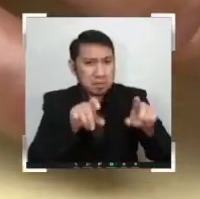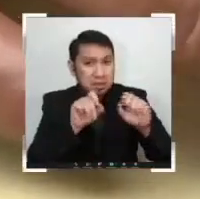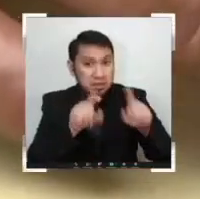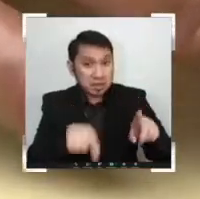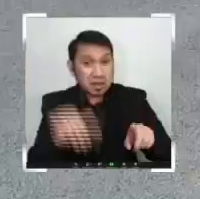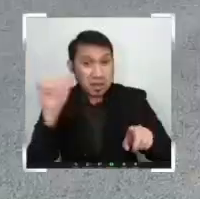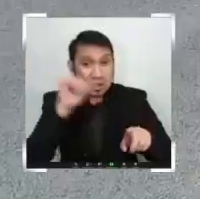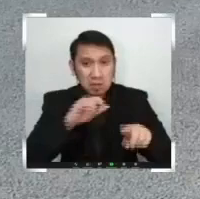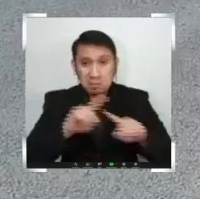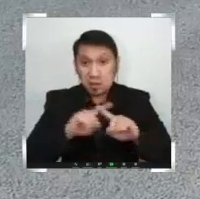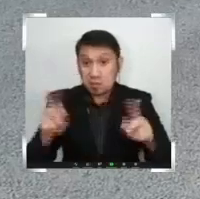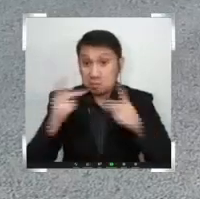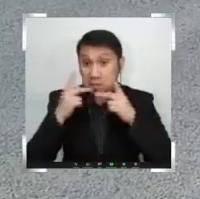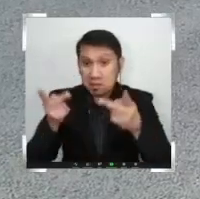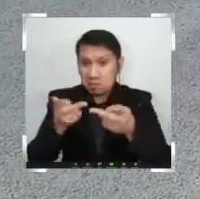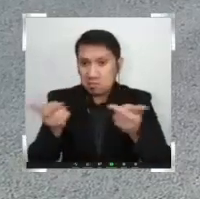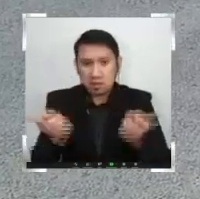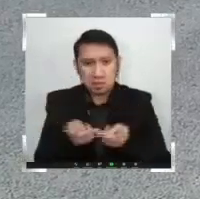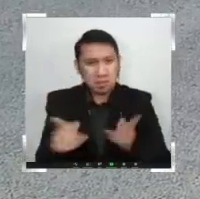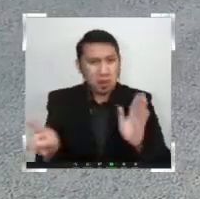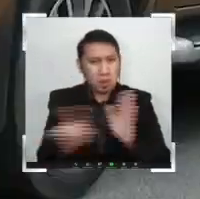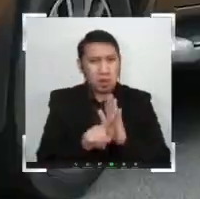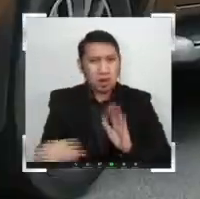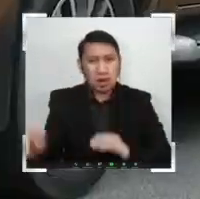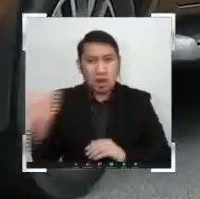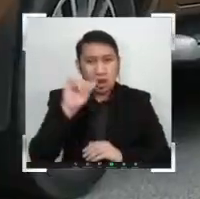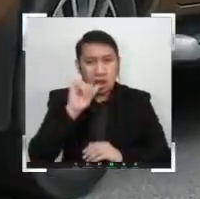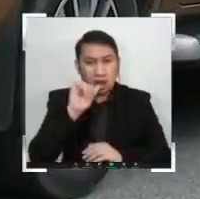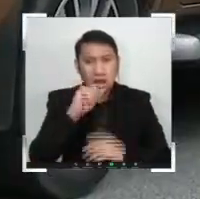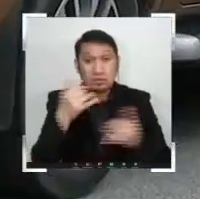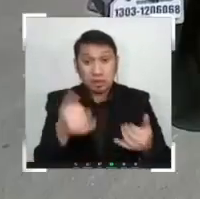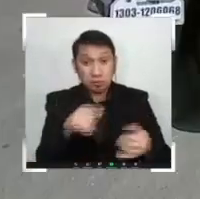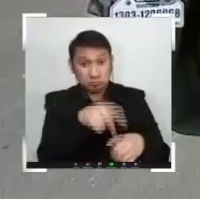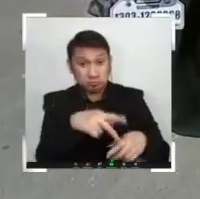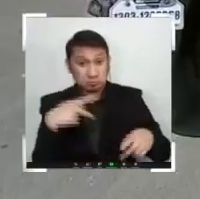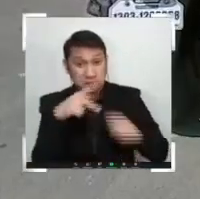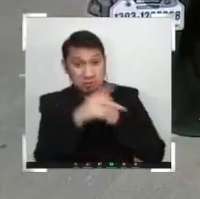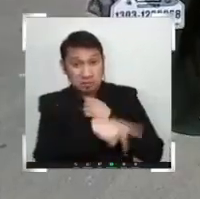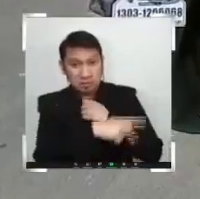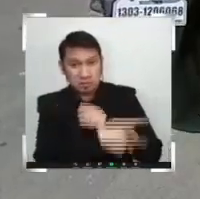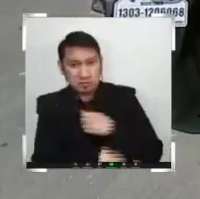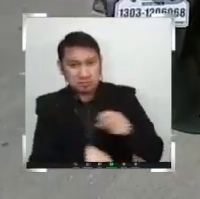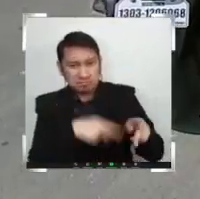government offices. Todo bantay ngayon ang probinsya, lalo't tumalo ng 25% ang